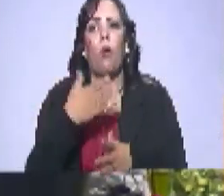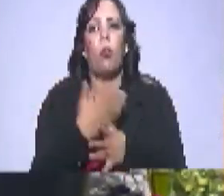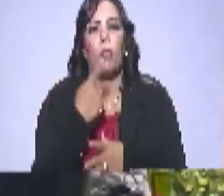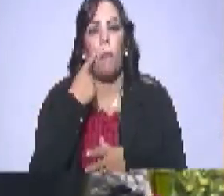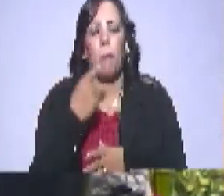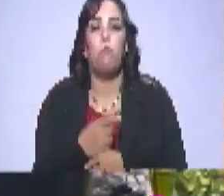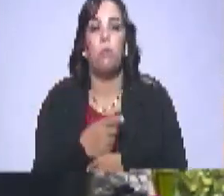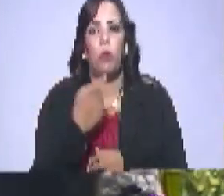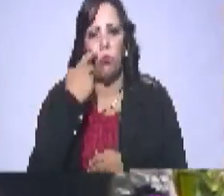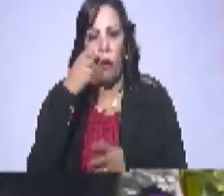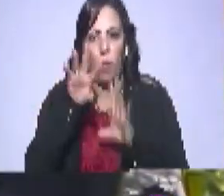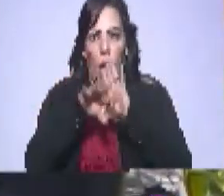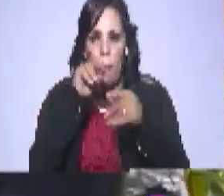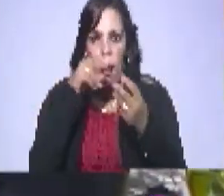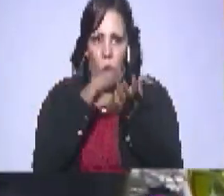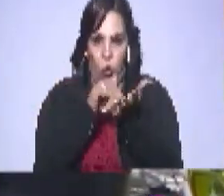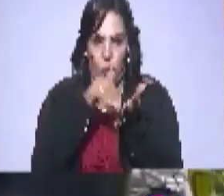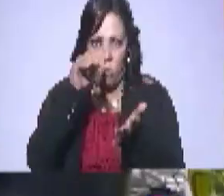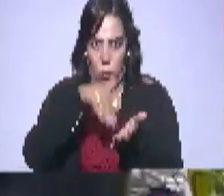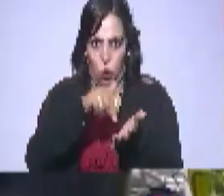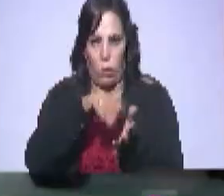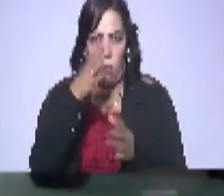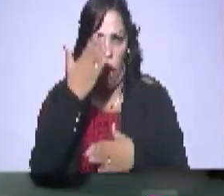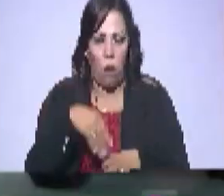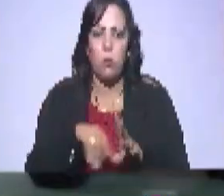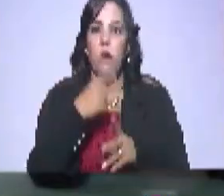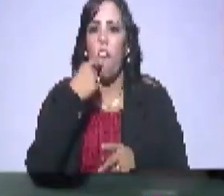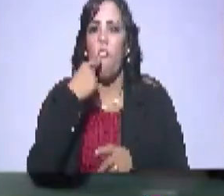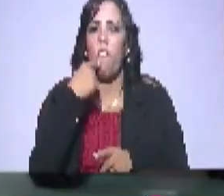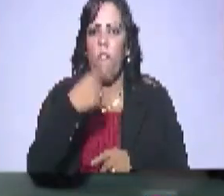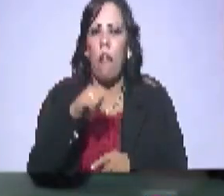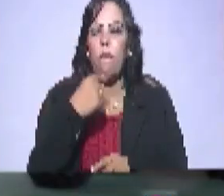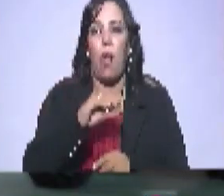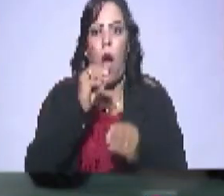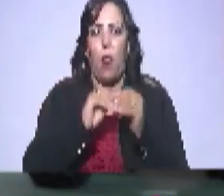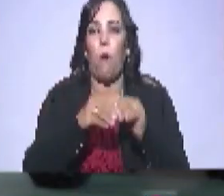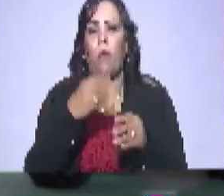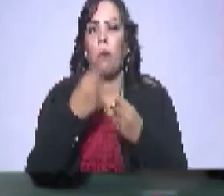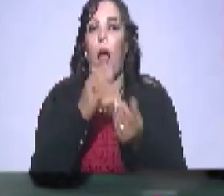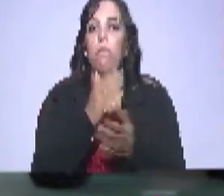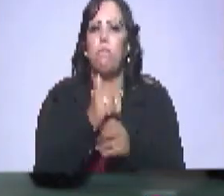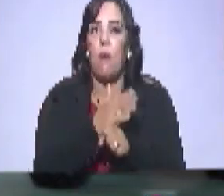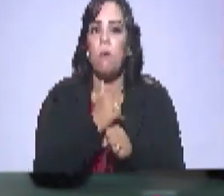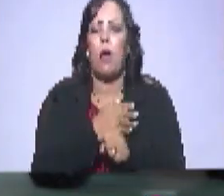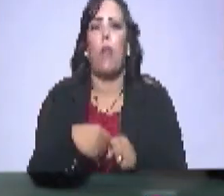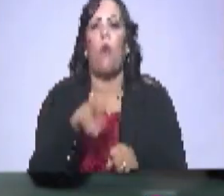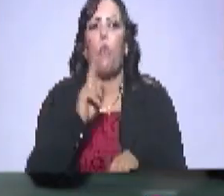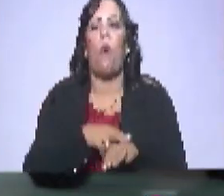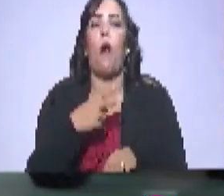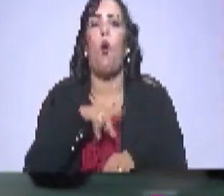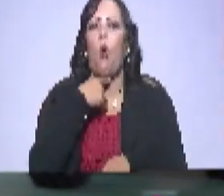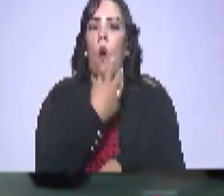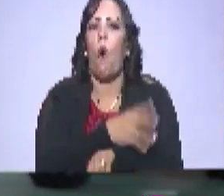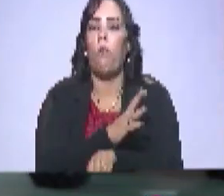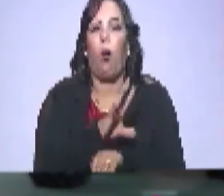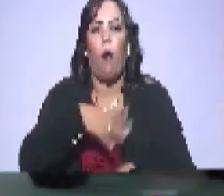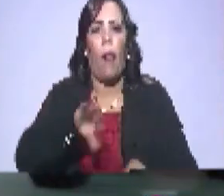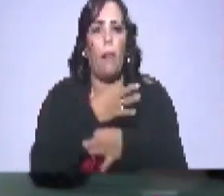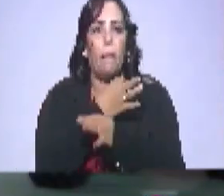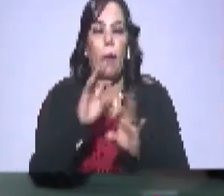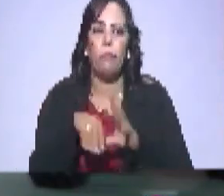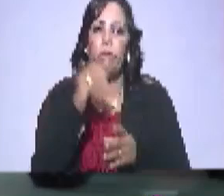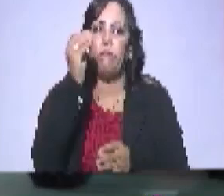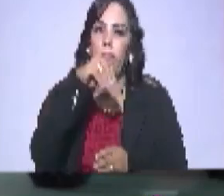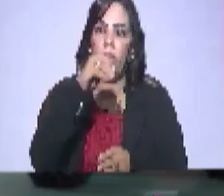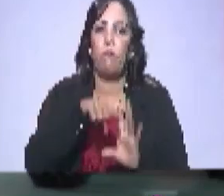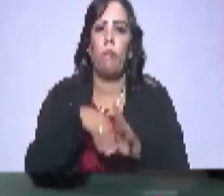الرز. حاطين الخضار اللي هو بصل وفلفل الوان بالظبط، والشبت والكزبره، عشان دولت